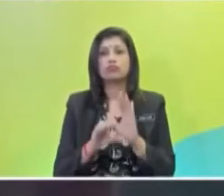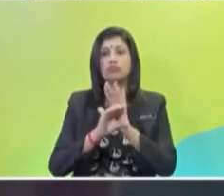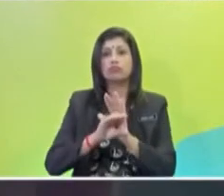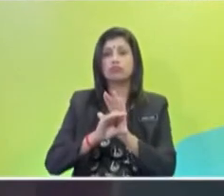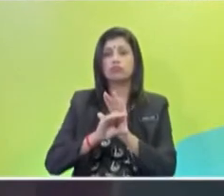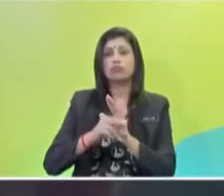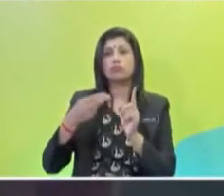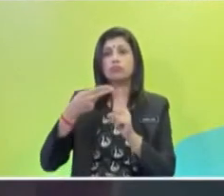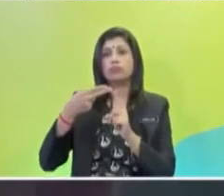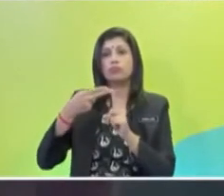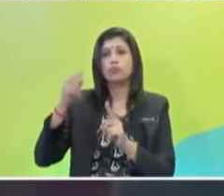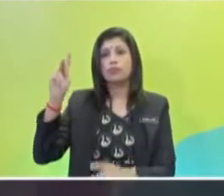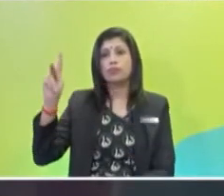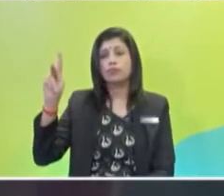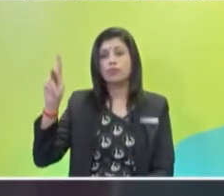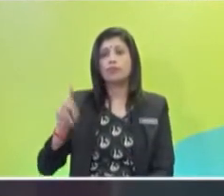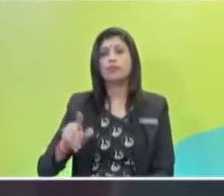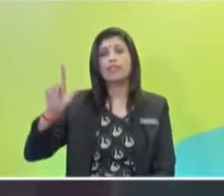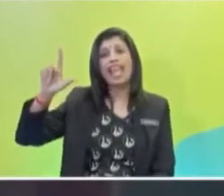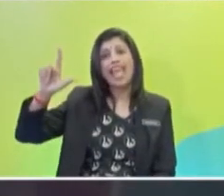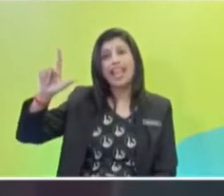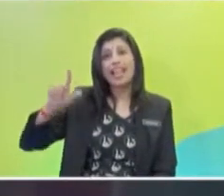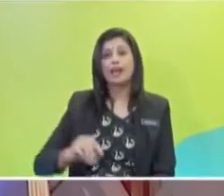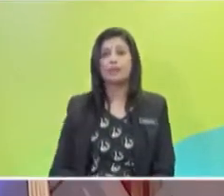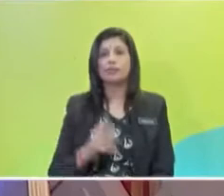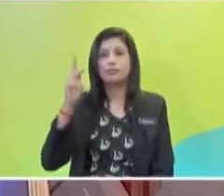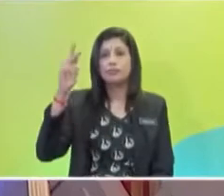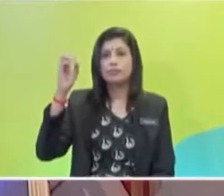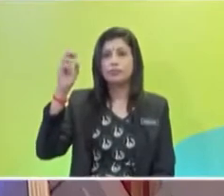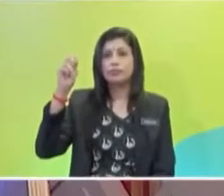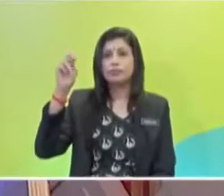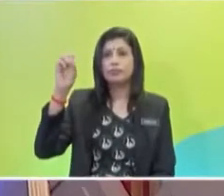Huruf konsonan, L. L, okey.